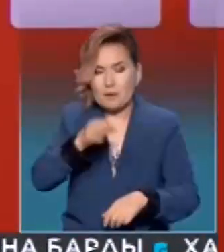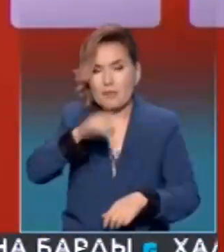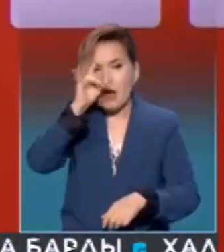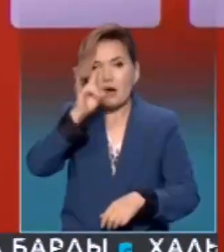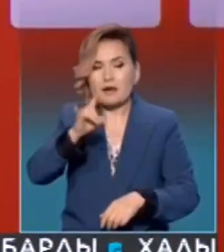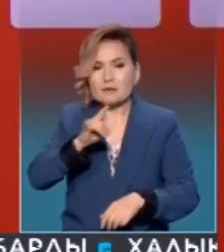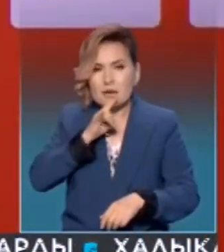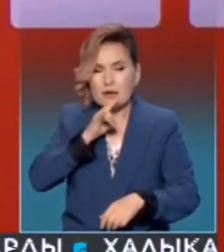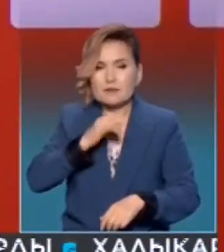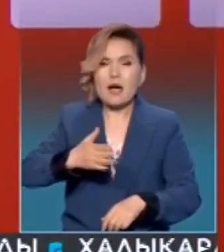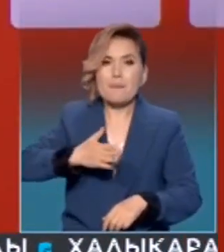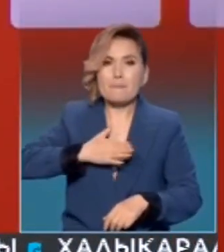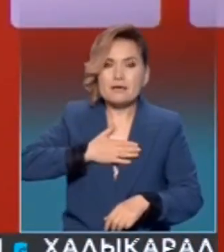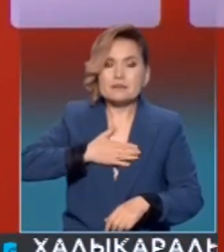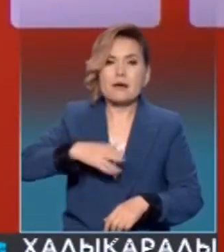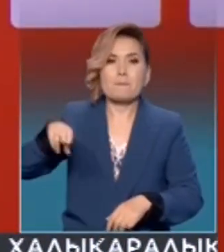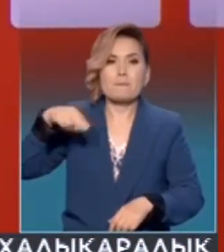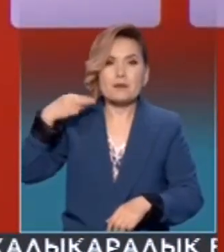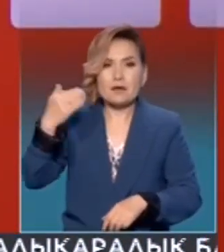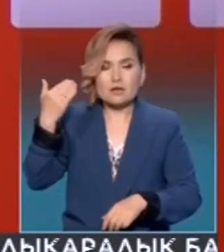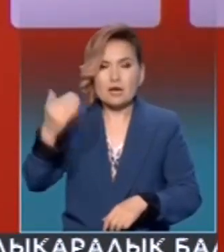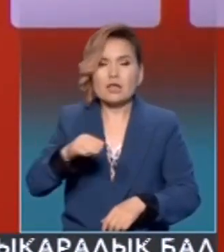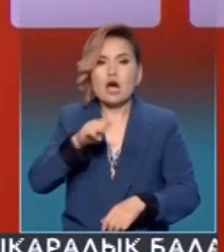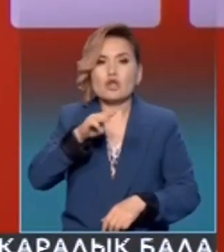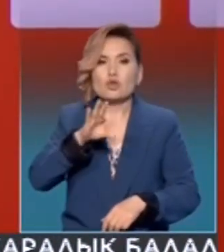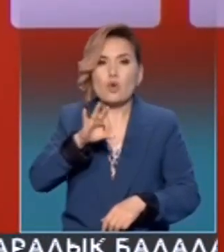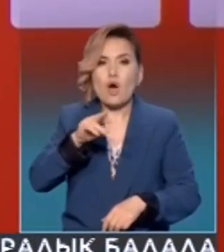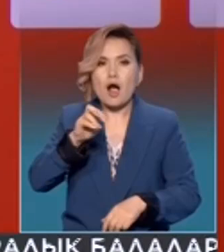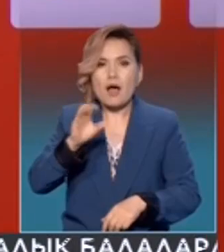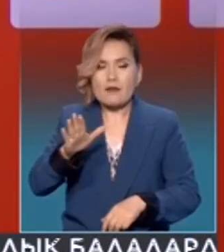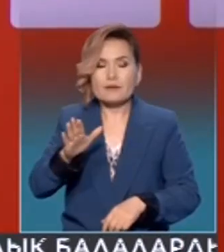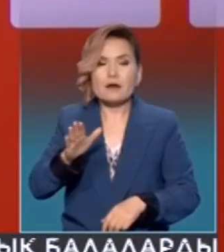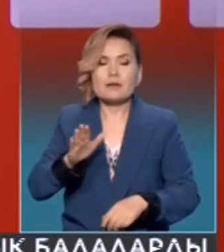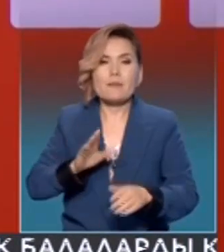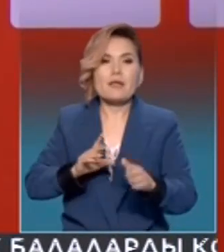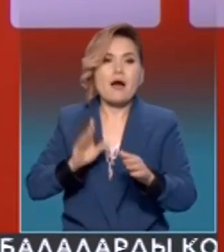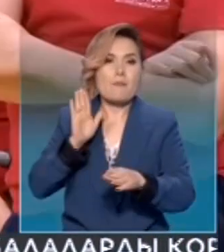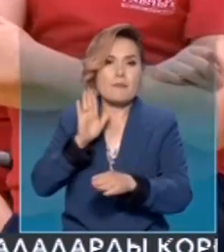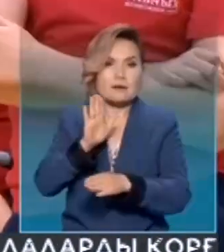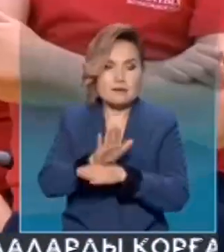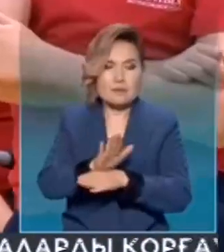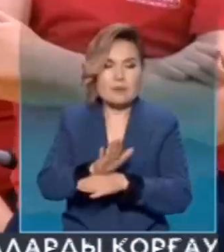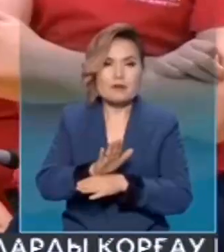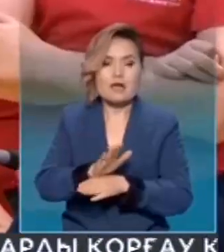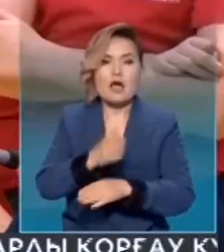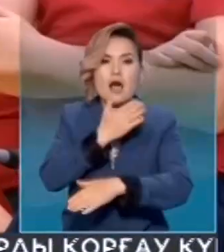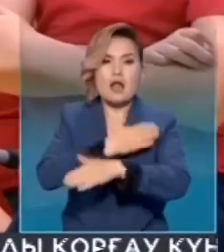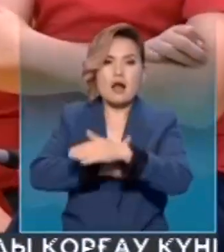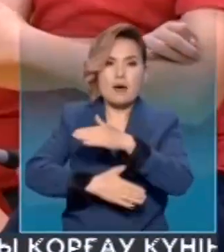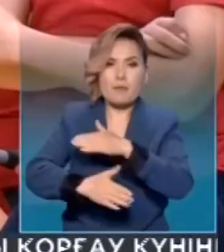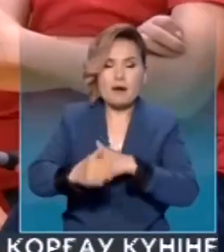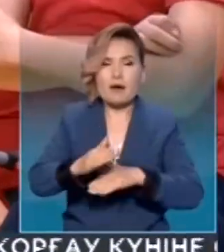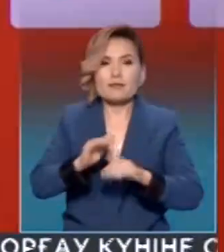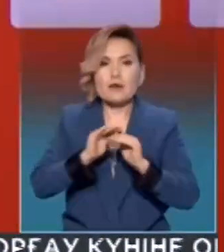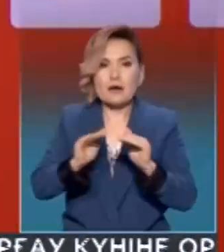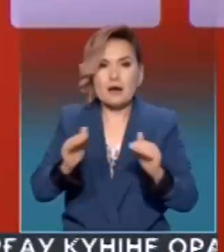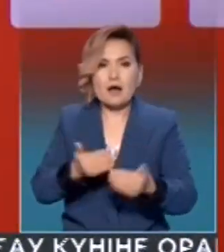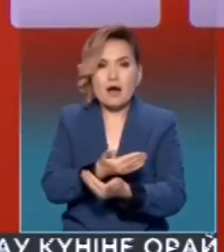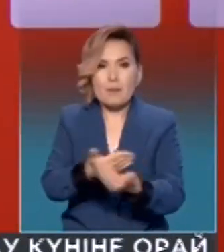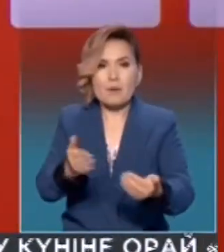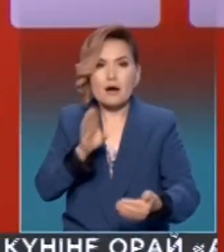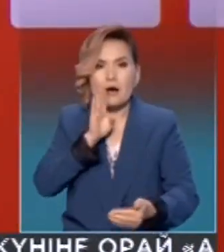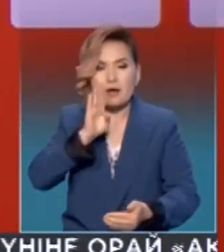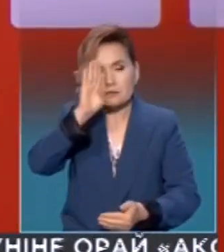Қазақстанда біздің президентіміз Қасым-Жомарт Кемелұлы Тоқаевтың бастамасымен мүмкіндігі шектеулі